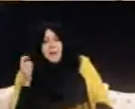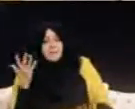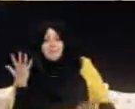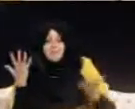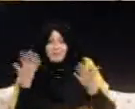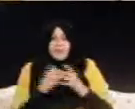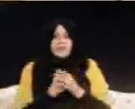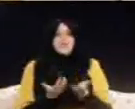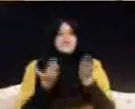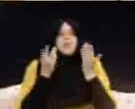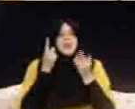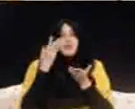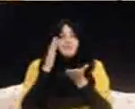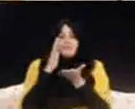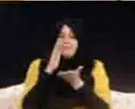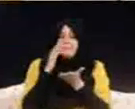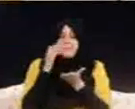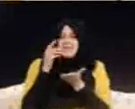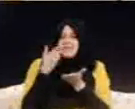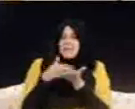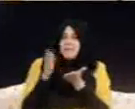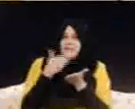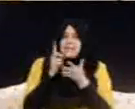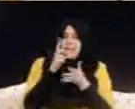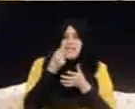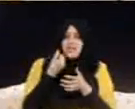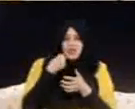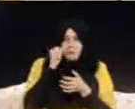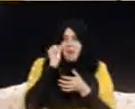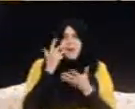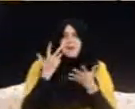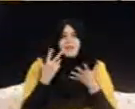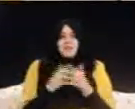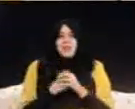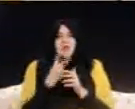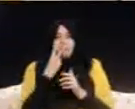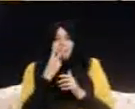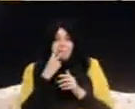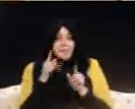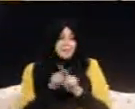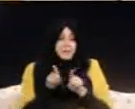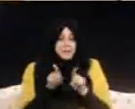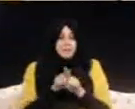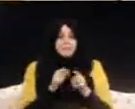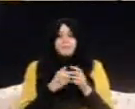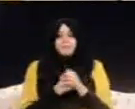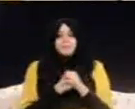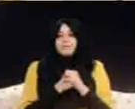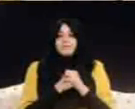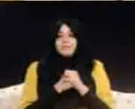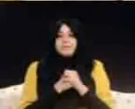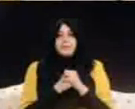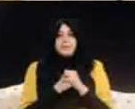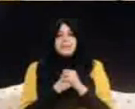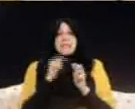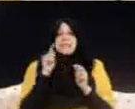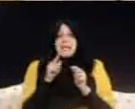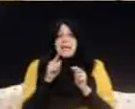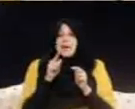ربي يعافيكم ويعافينا جميعا من الشمة والدخان هذه والسجاير،